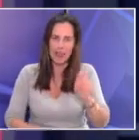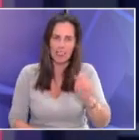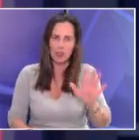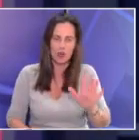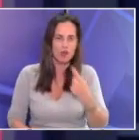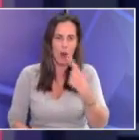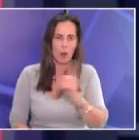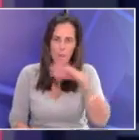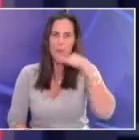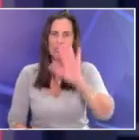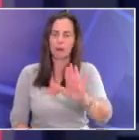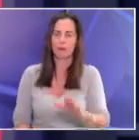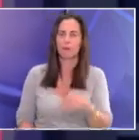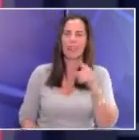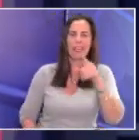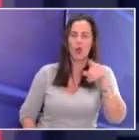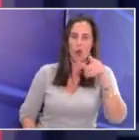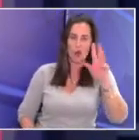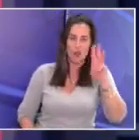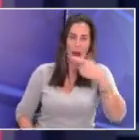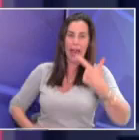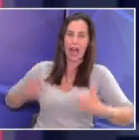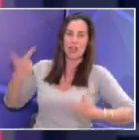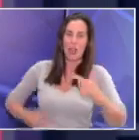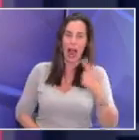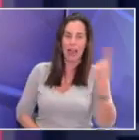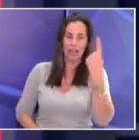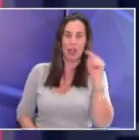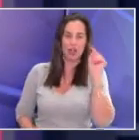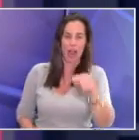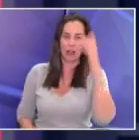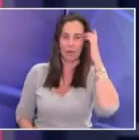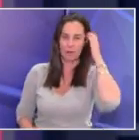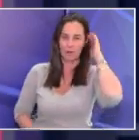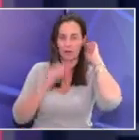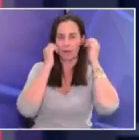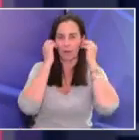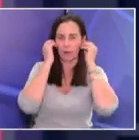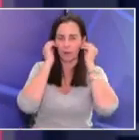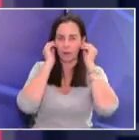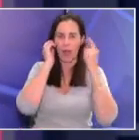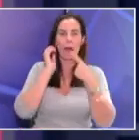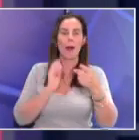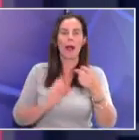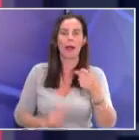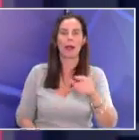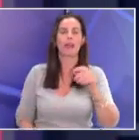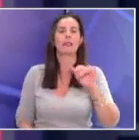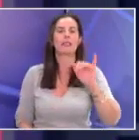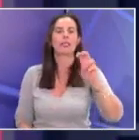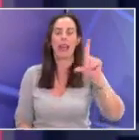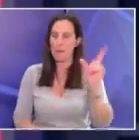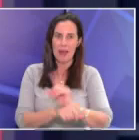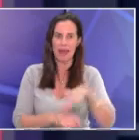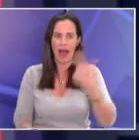כנסת שקמו ואמרו לו מספיק. שהוא שחצן, היחידה דרך אגב שעלתה, והעמידה אותו במקום זאת יעל פארן, הייתה